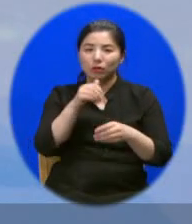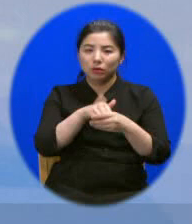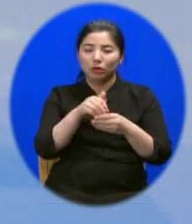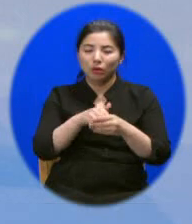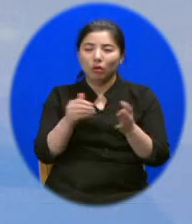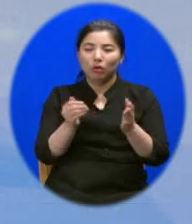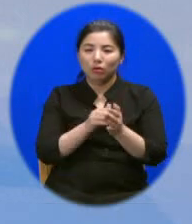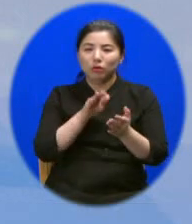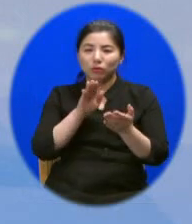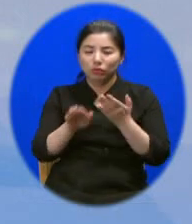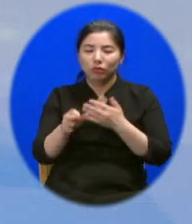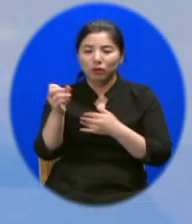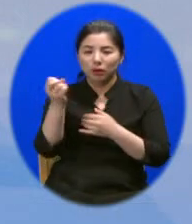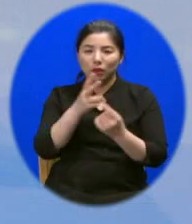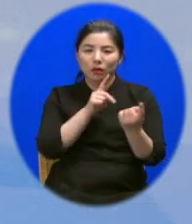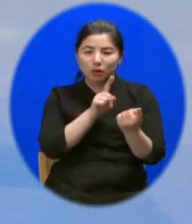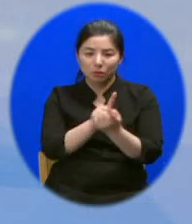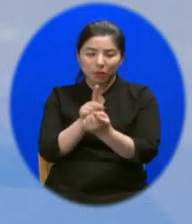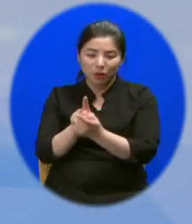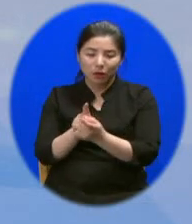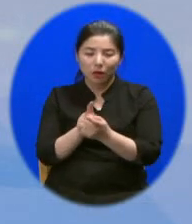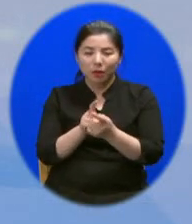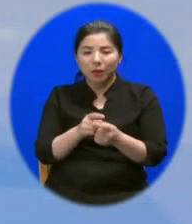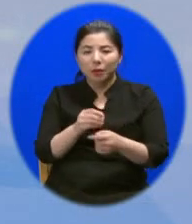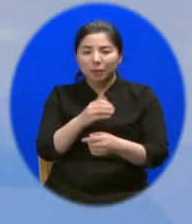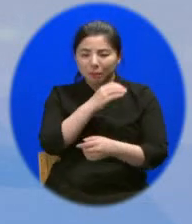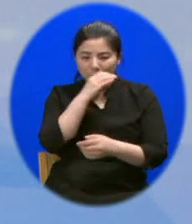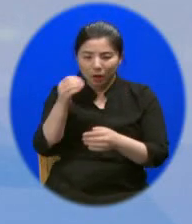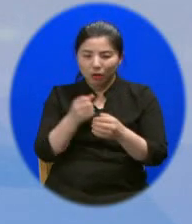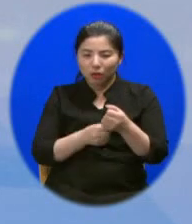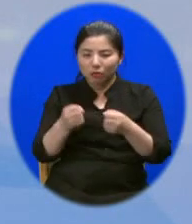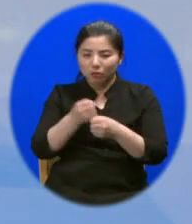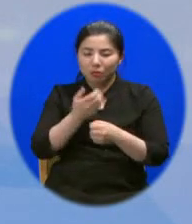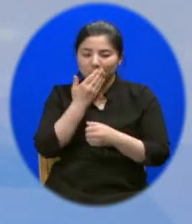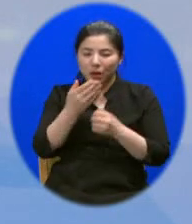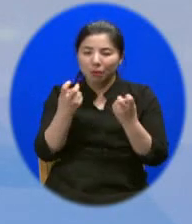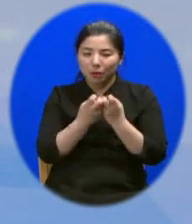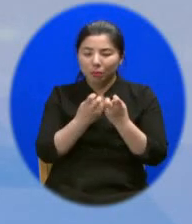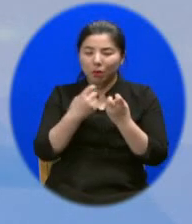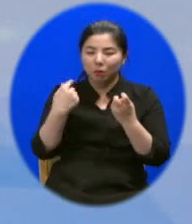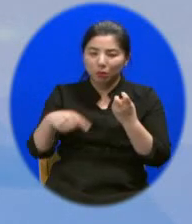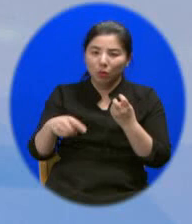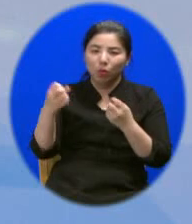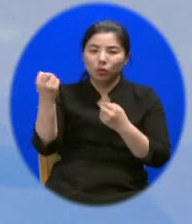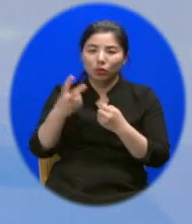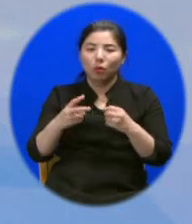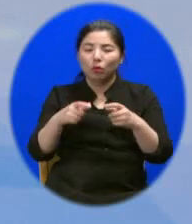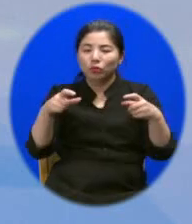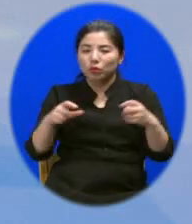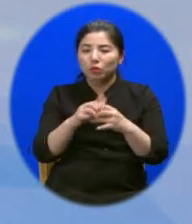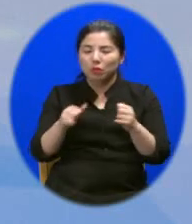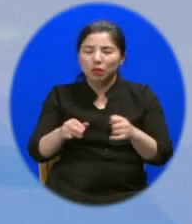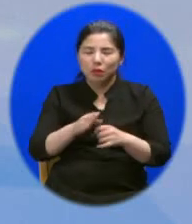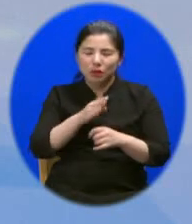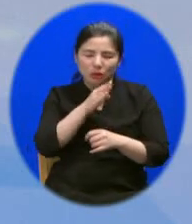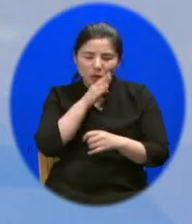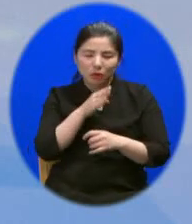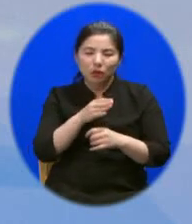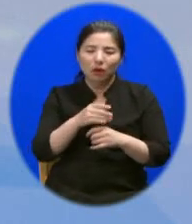버스에 다시 만나서 바로 잡을 수 있는 부분이 무엇인지 정말 주민분들이 왜 그토록 아